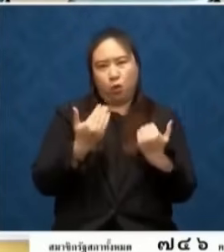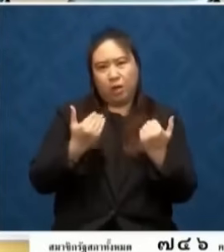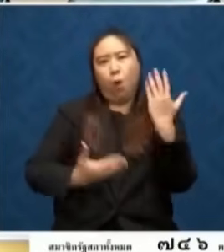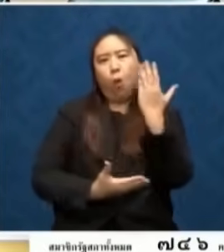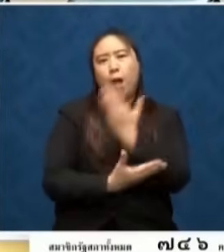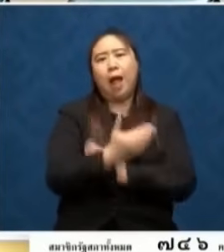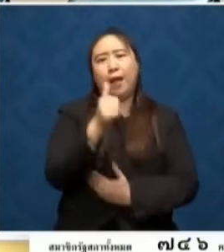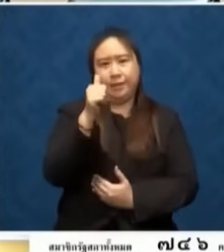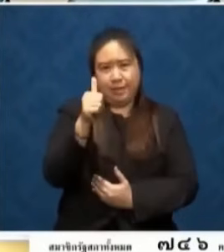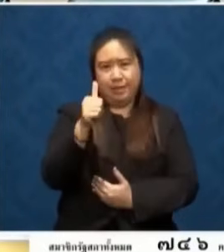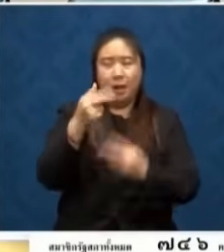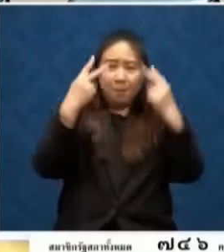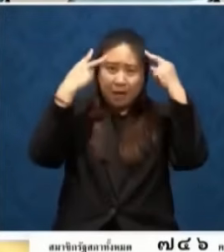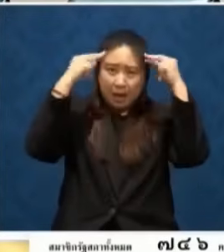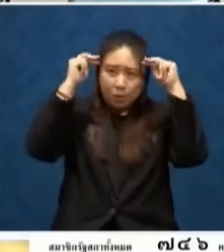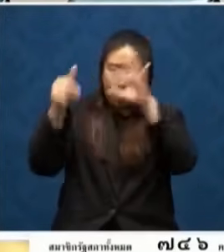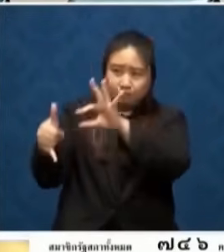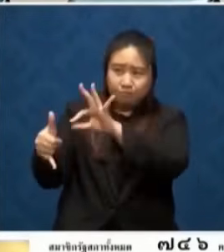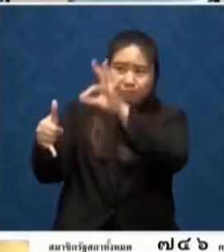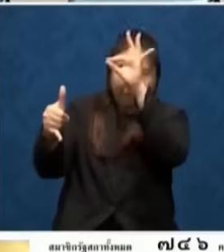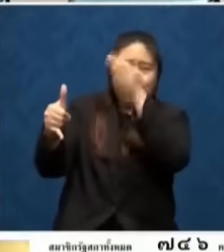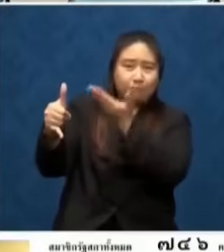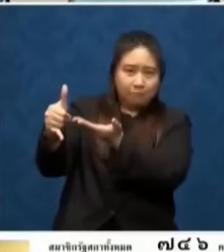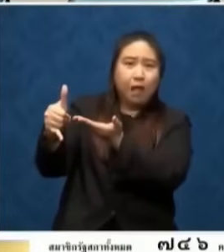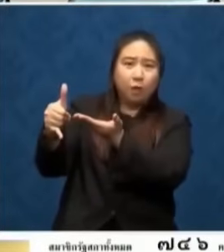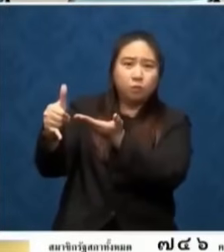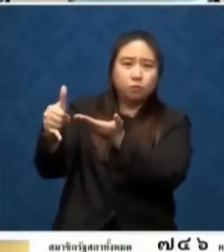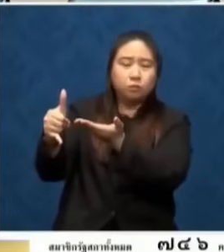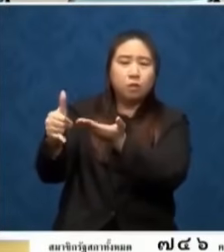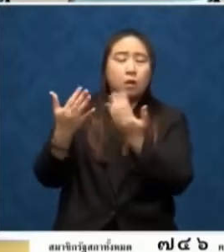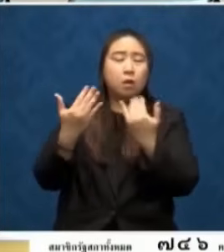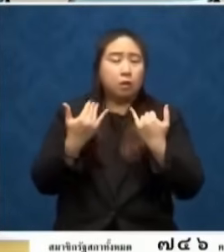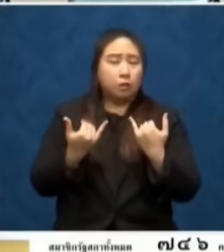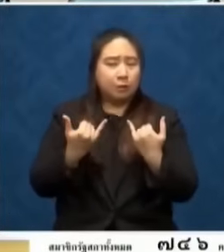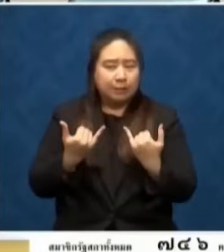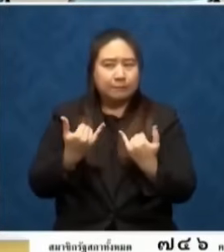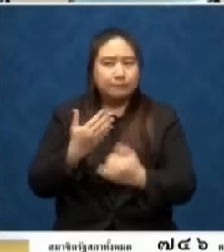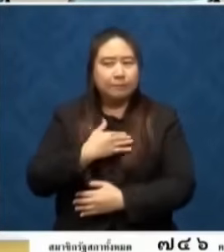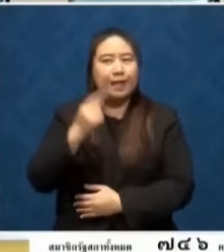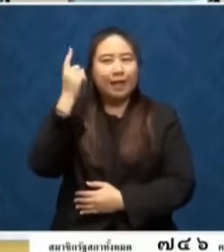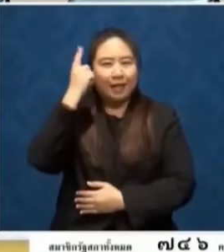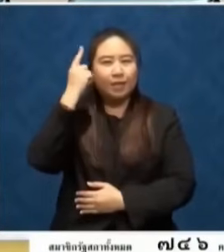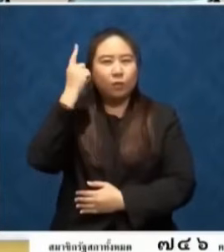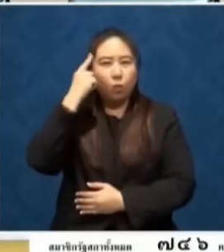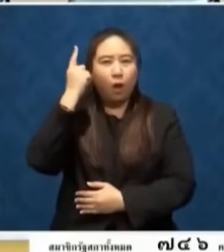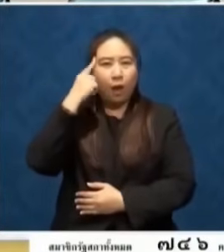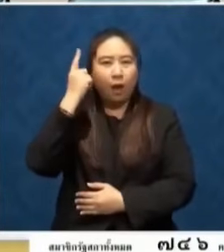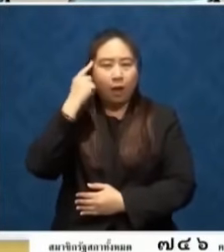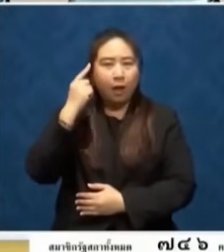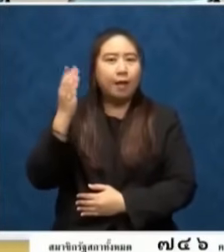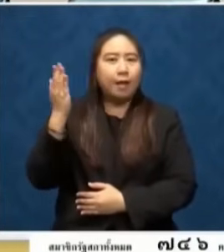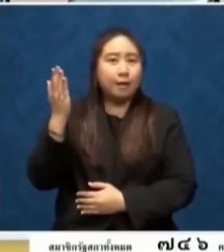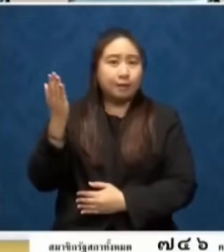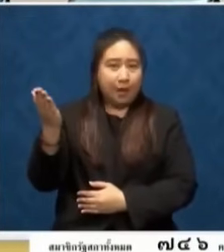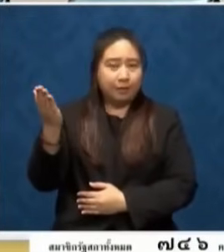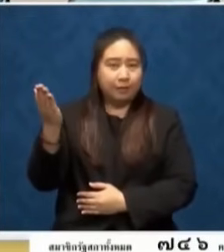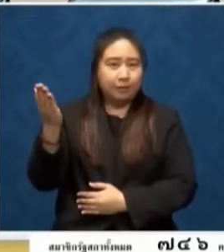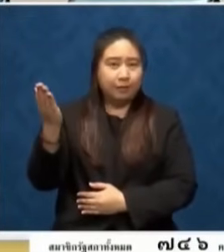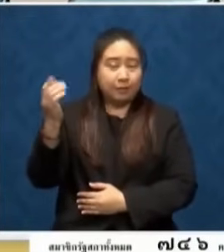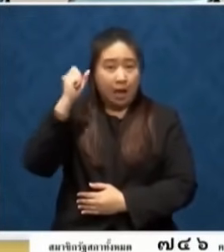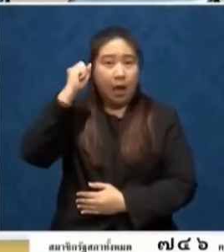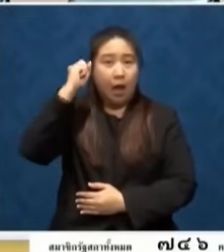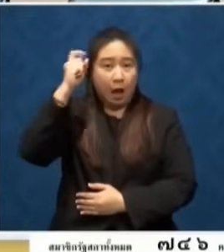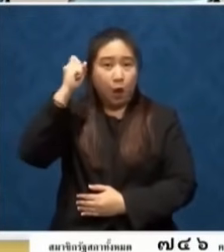ราได้นายกรัฐมนตรีคนนี้มาอย่างน้อยที่สุดยังคิดว่าท่านจะมีความเข้า